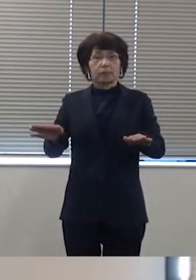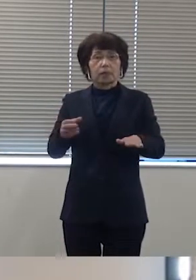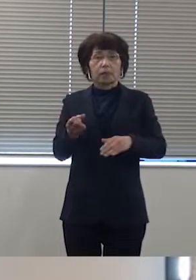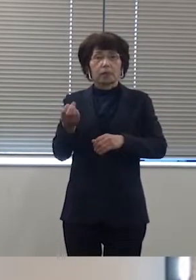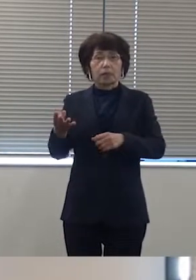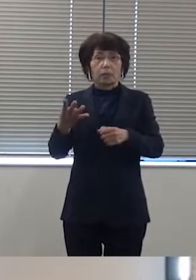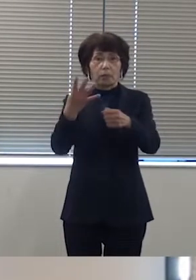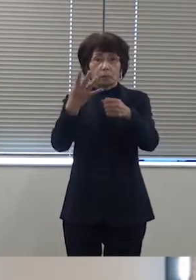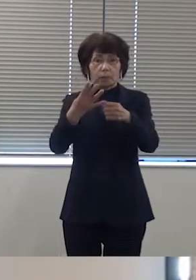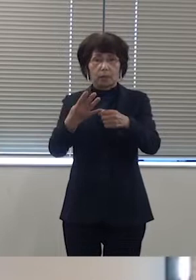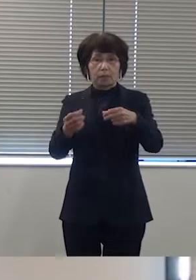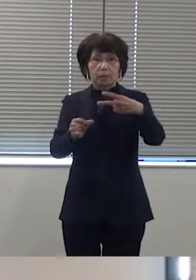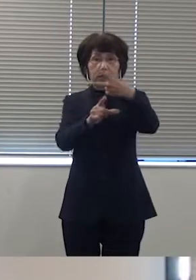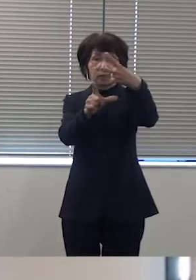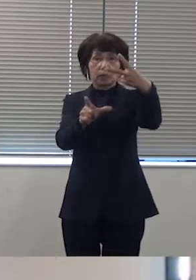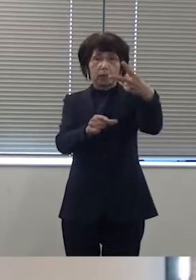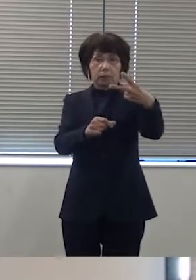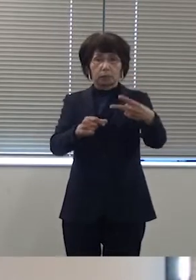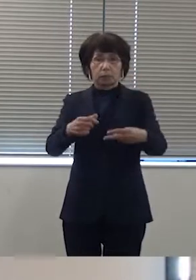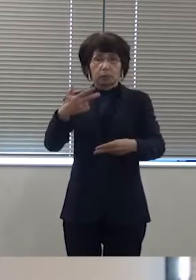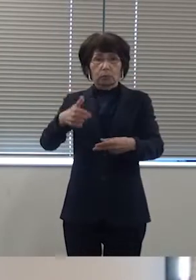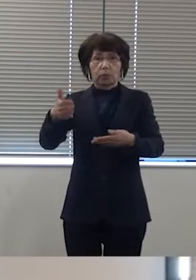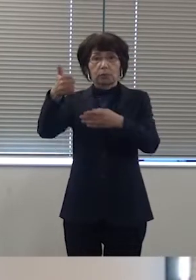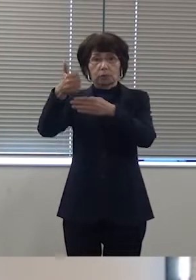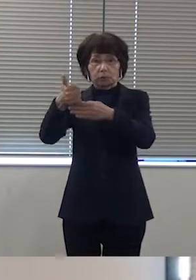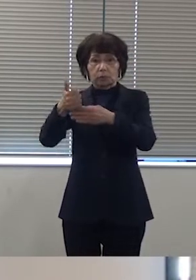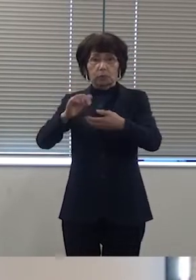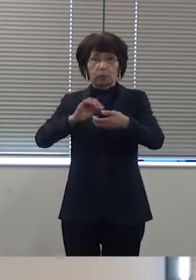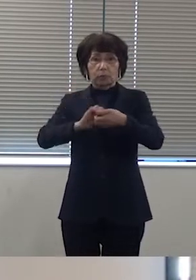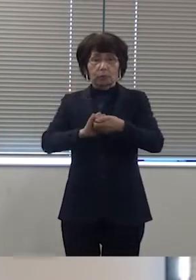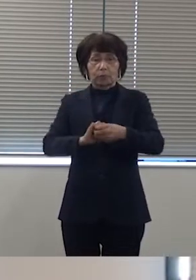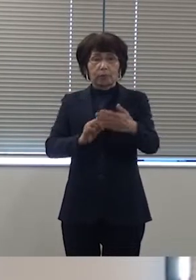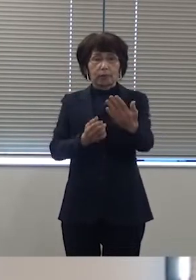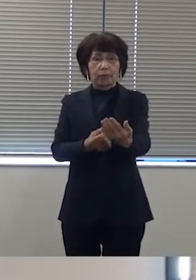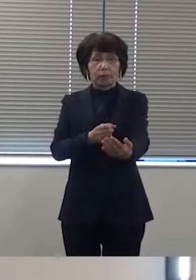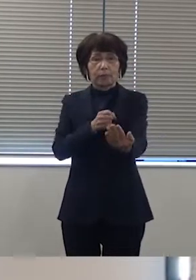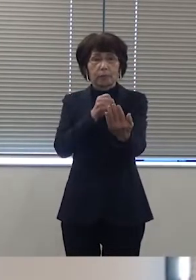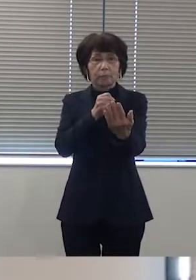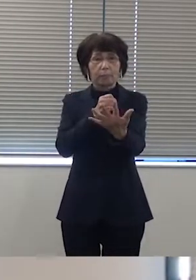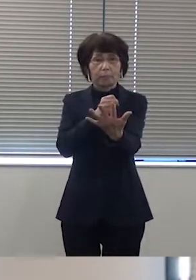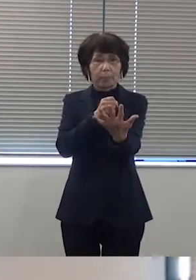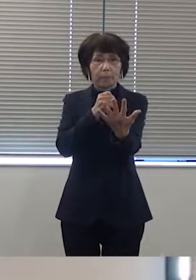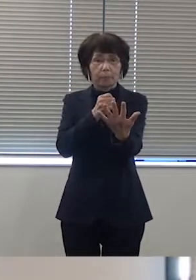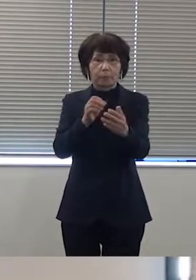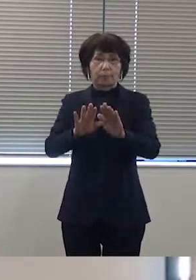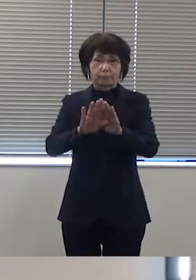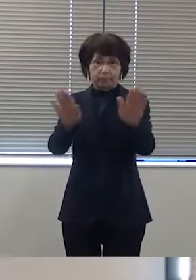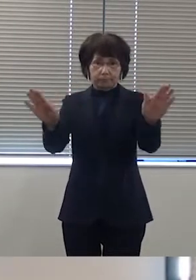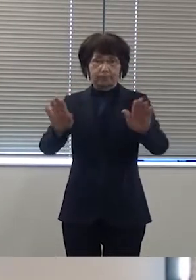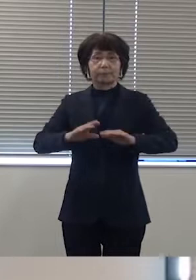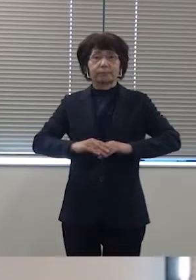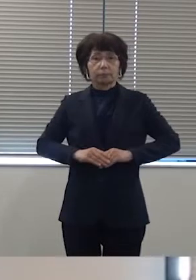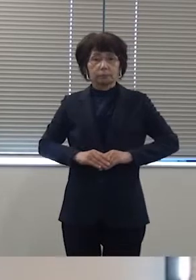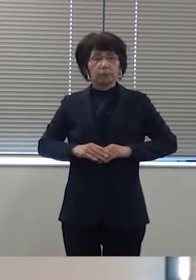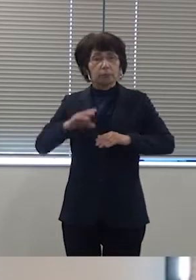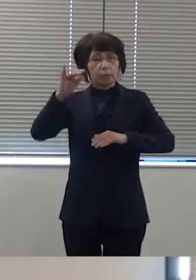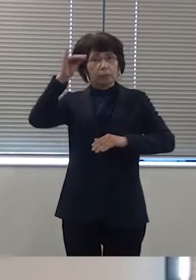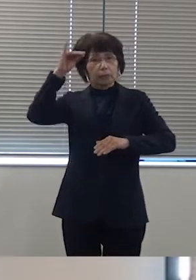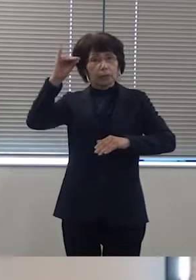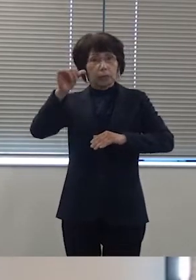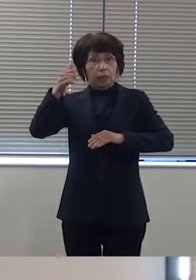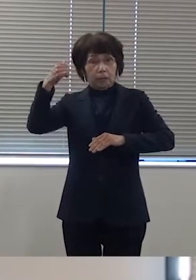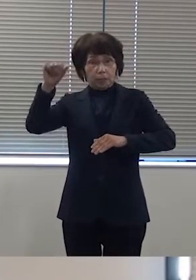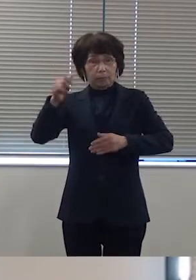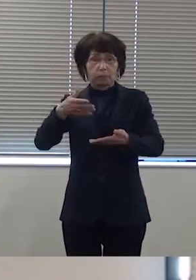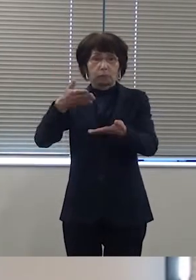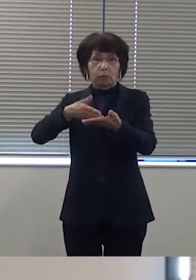より令和4年2月の市長定例記者会見を始めさせていただきます。今回、議案の説明の会